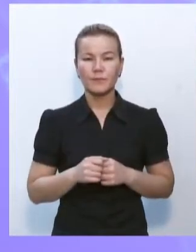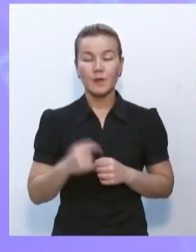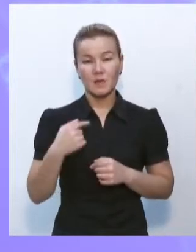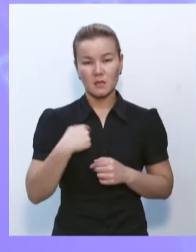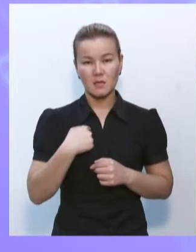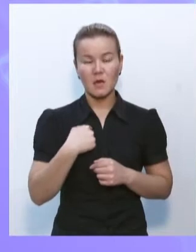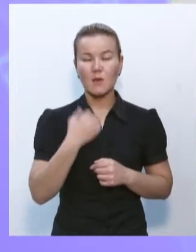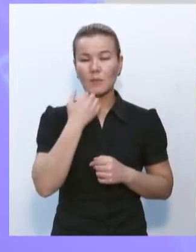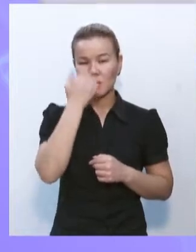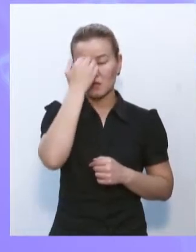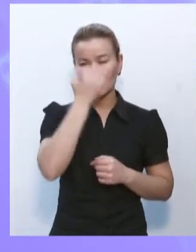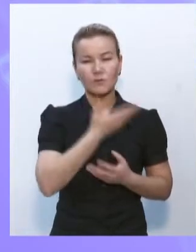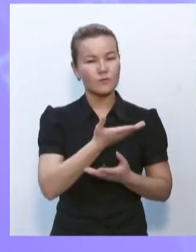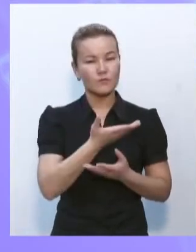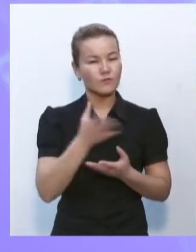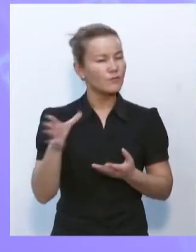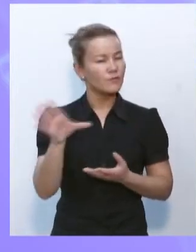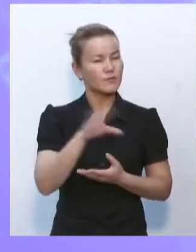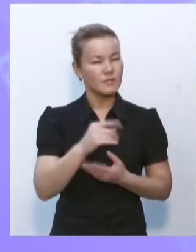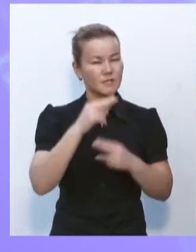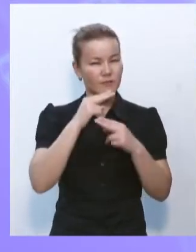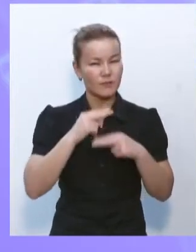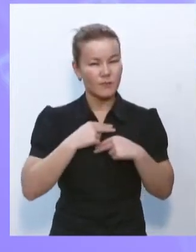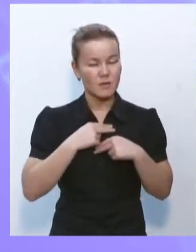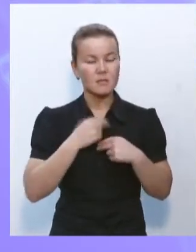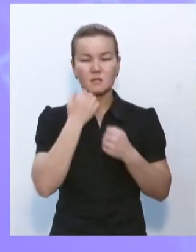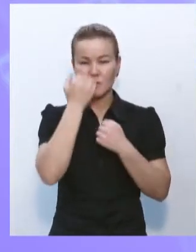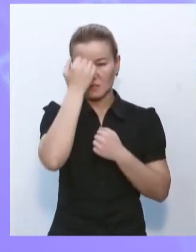А я благодарю всех за внимание.